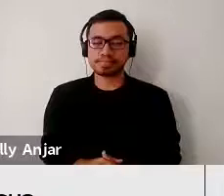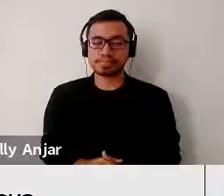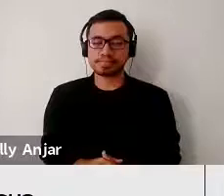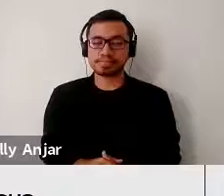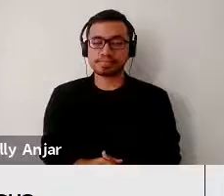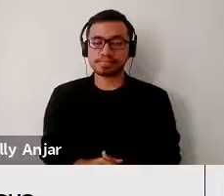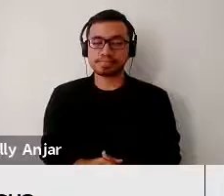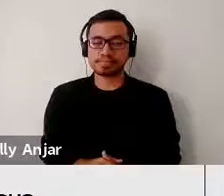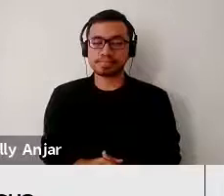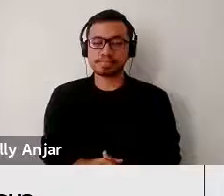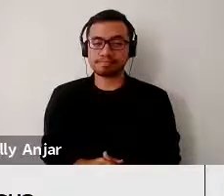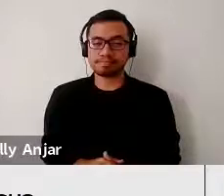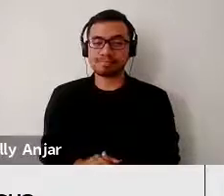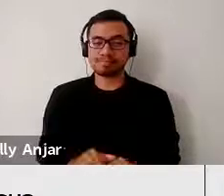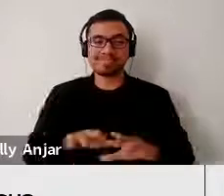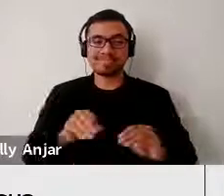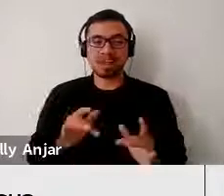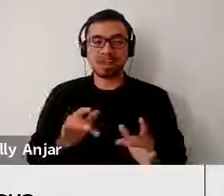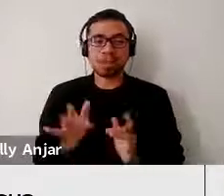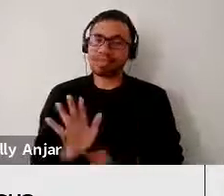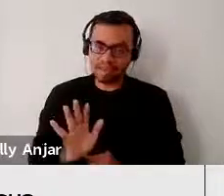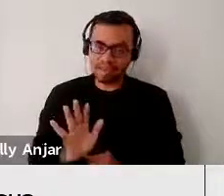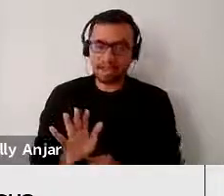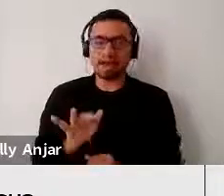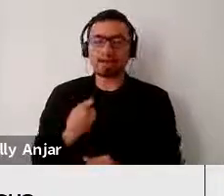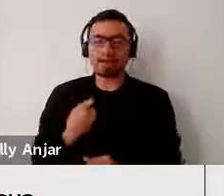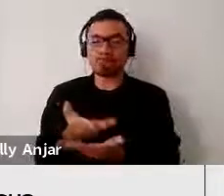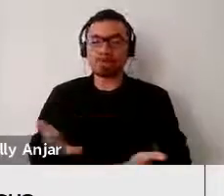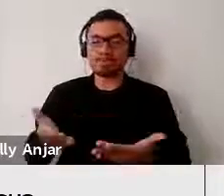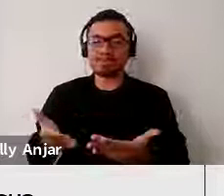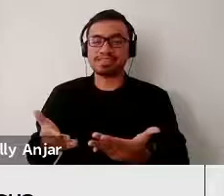pekerja informal ketika ada krisis ekonomi pada tahun